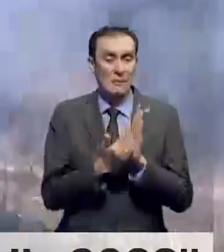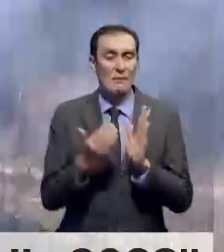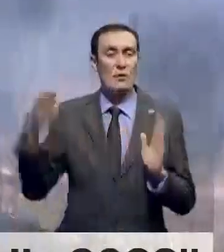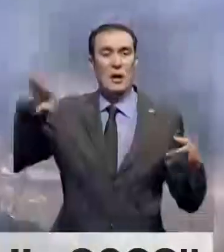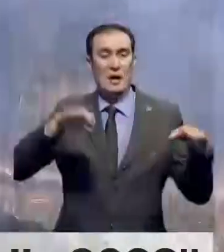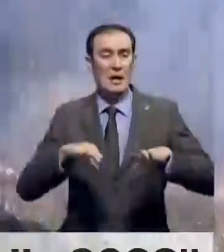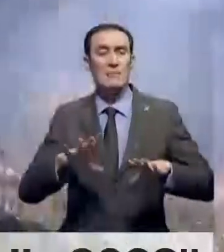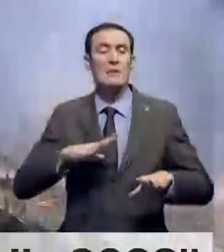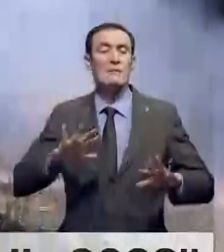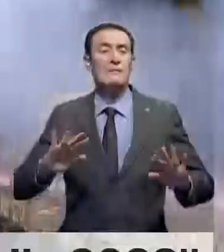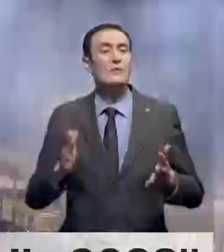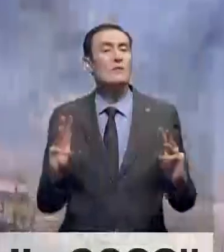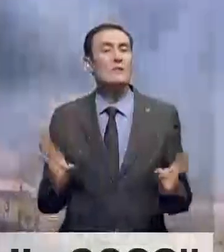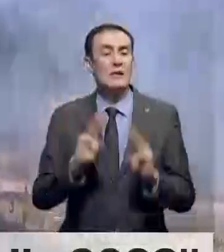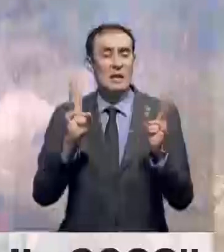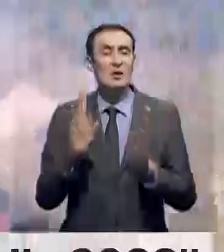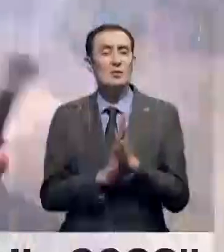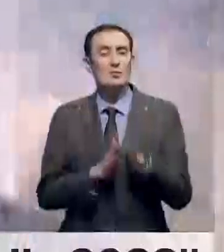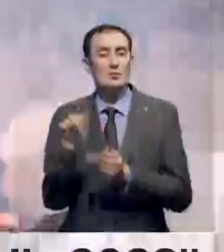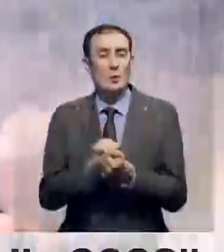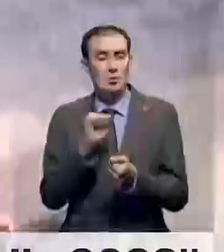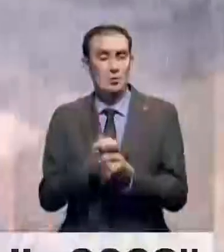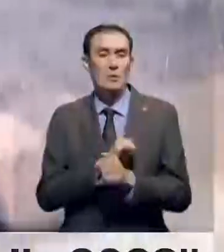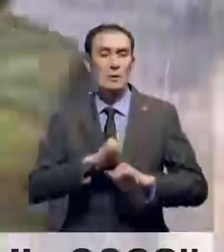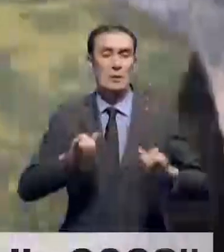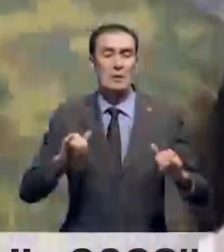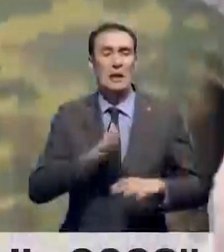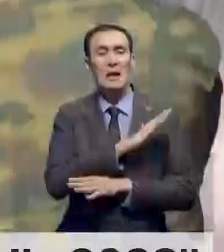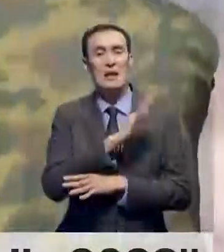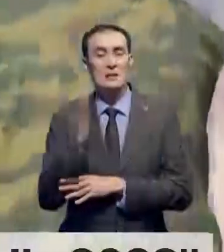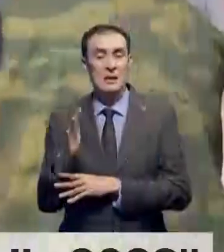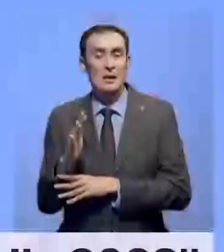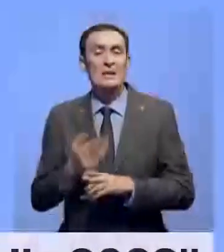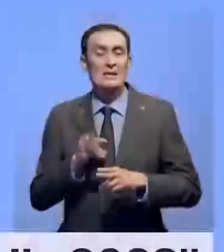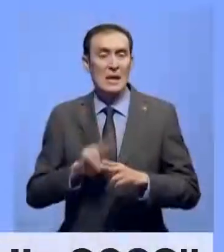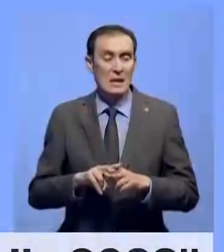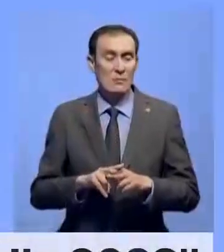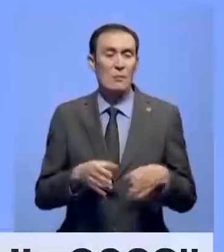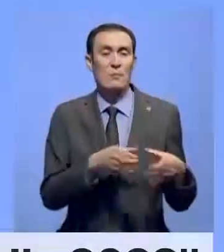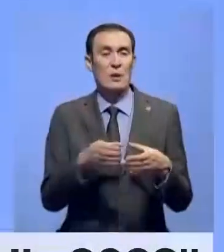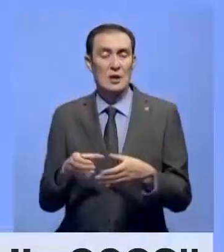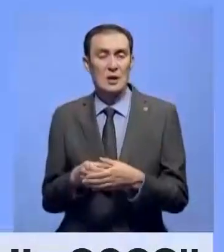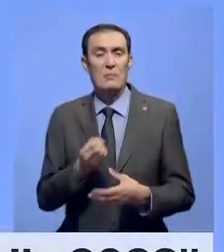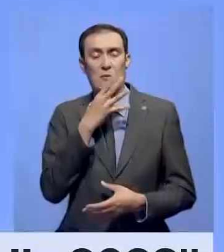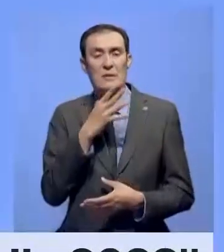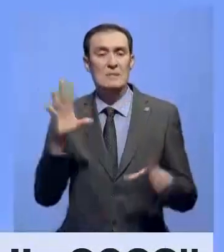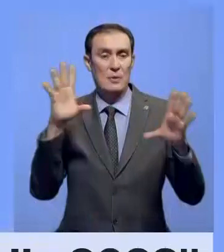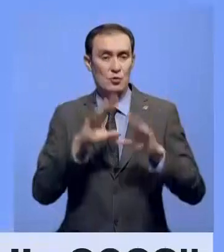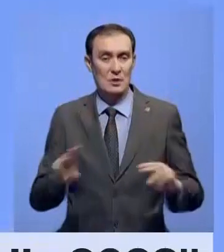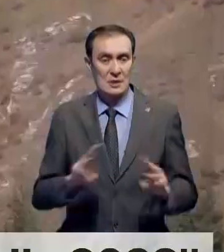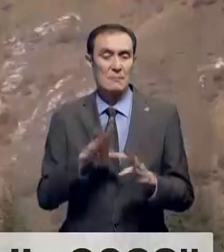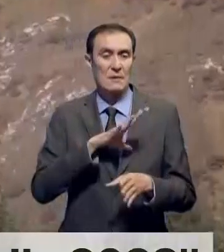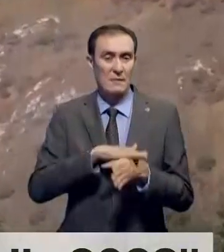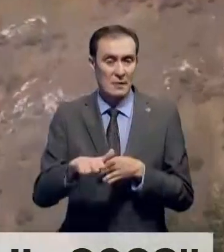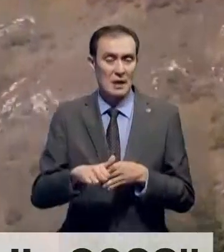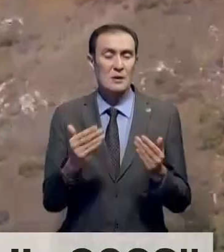в горной местности произошло возгорание сухостоя, которое распространилось на лесной массив. С этим пожарные благополучно